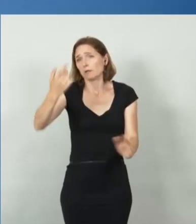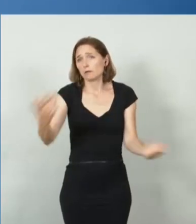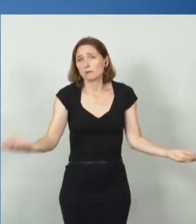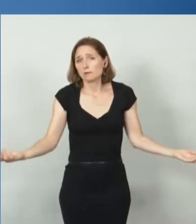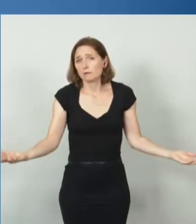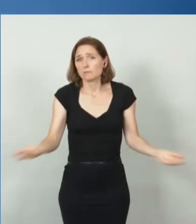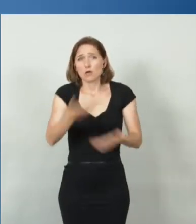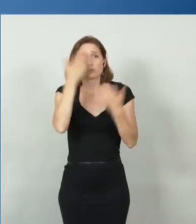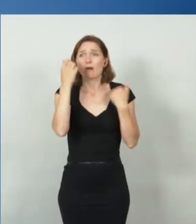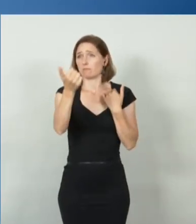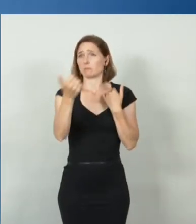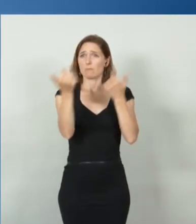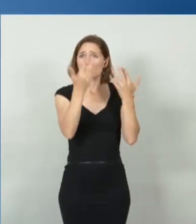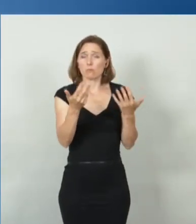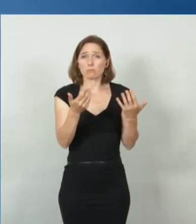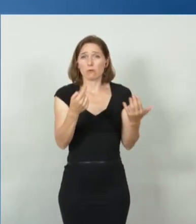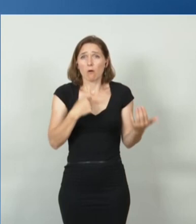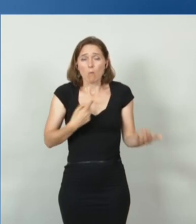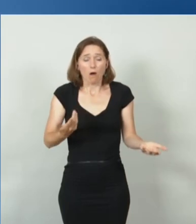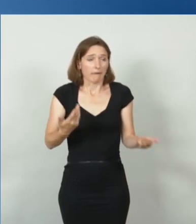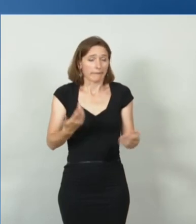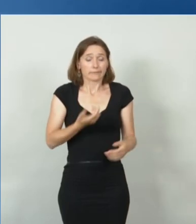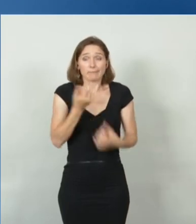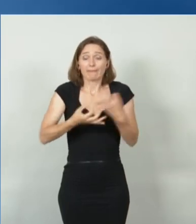je sais pas compter j'espère que ça à faire